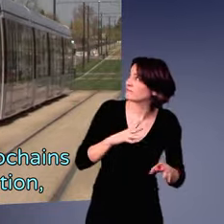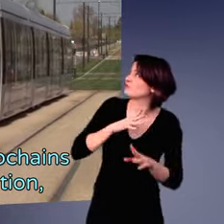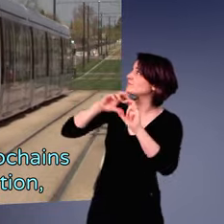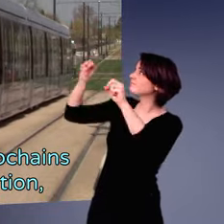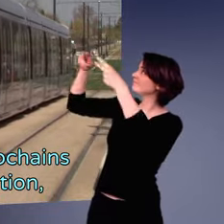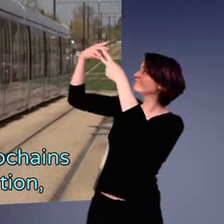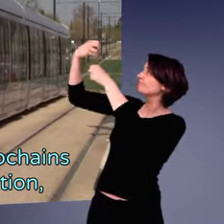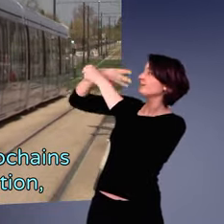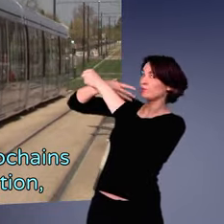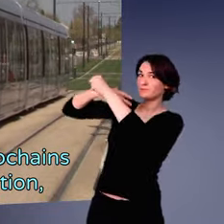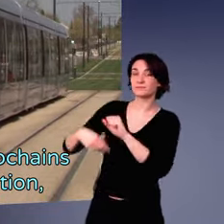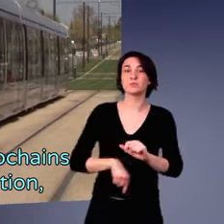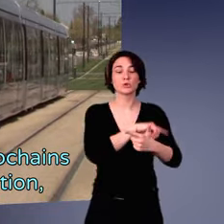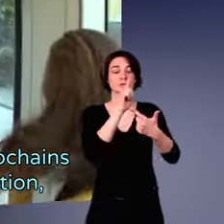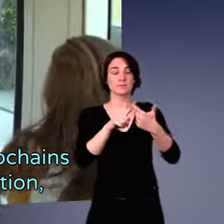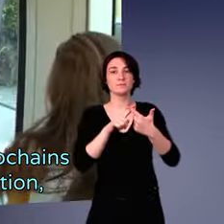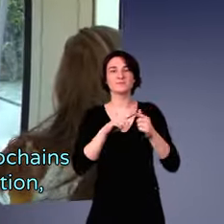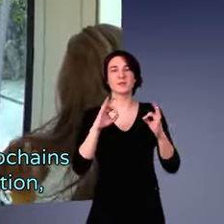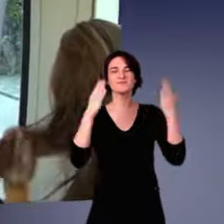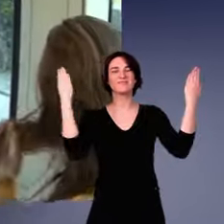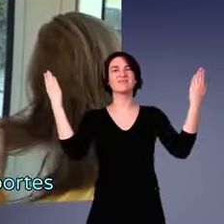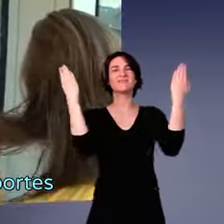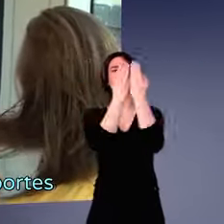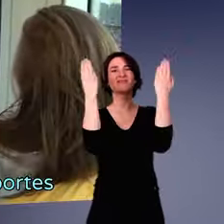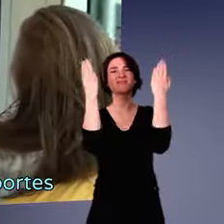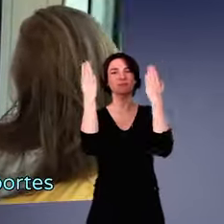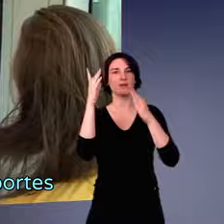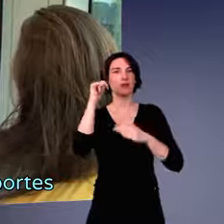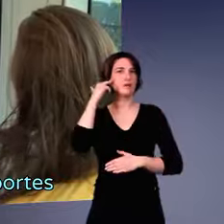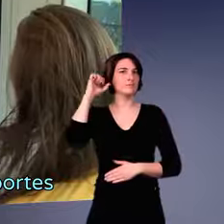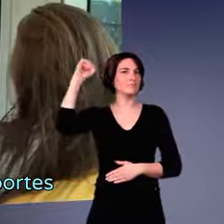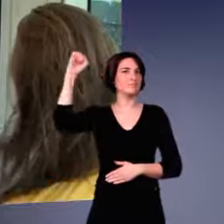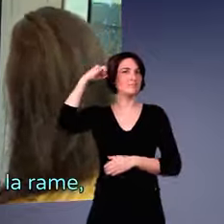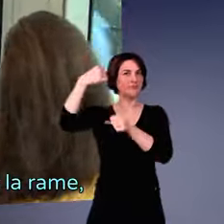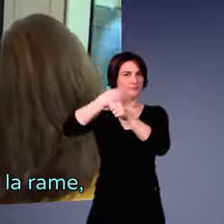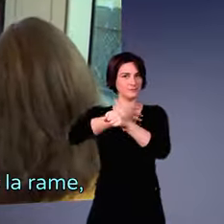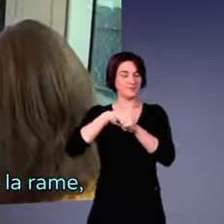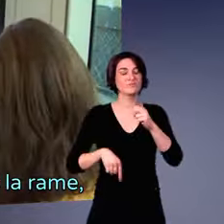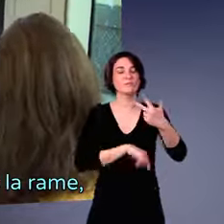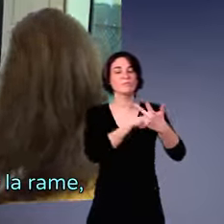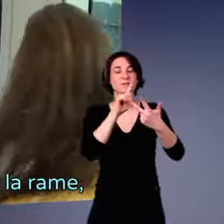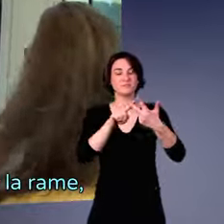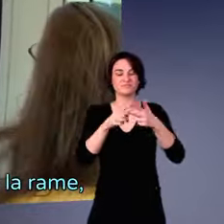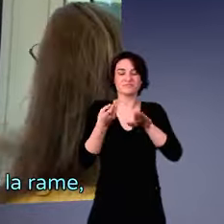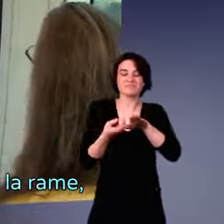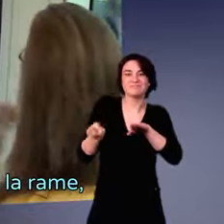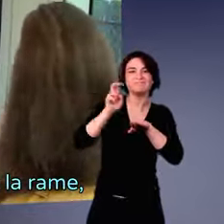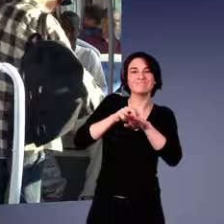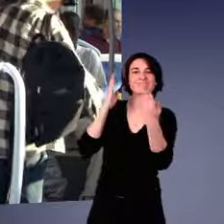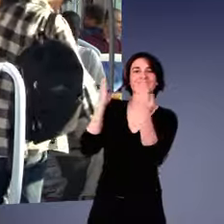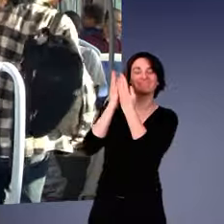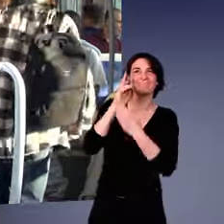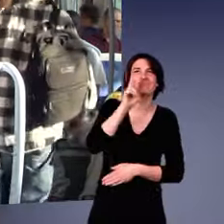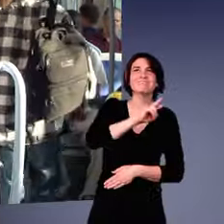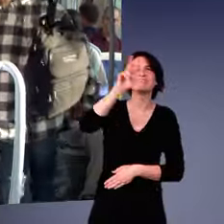tel les indications de prochain passage des RAM en station le signal de fermeture des portes et les messages à l'intérieur de la RAM